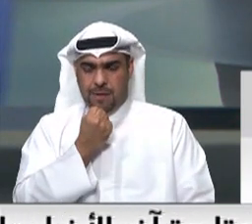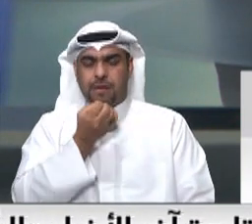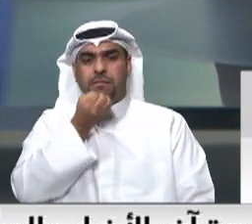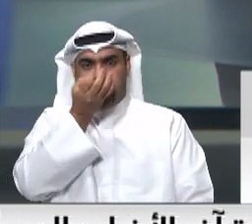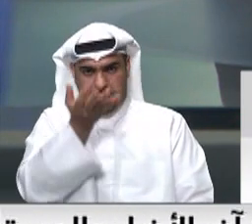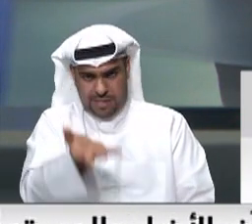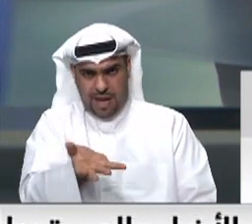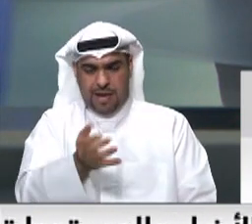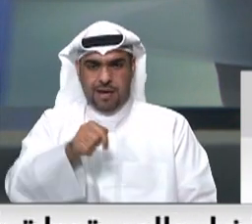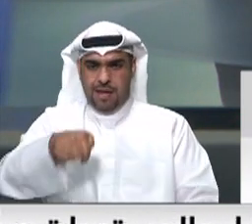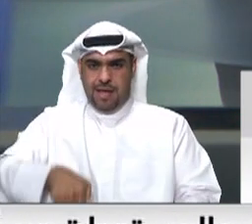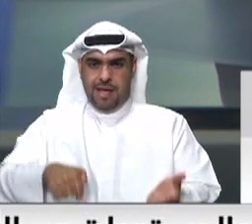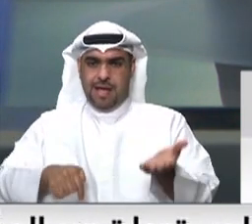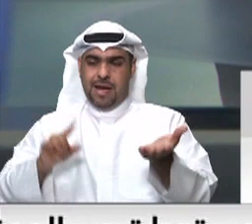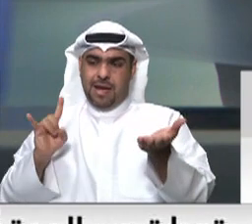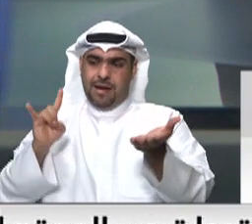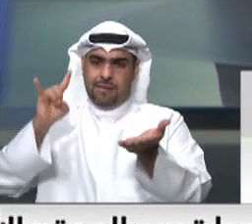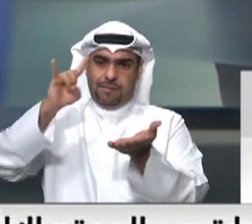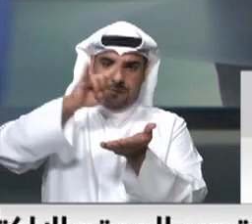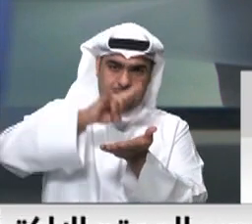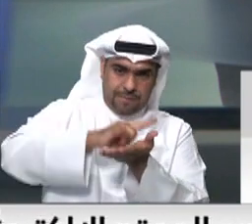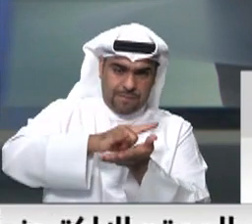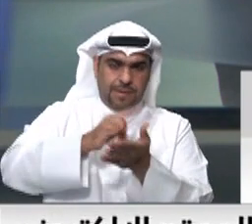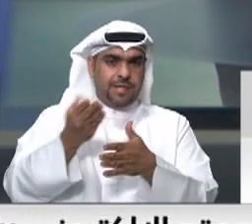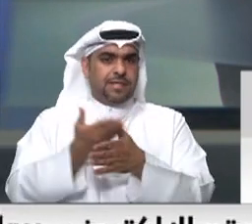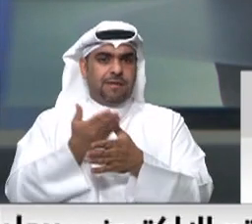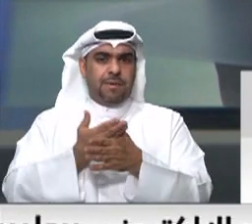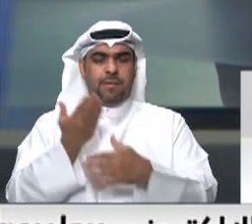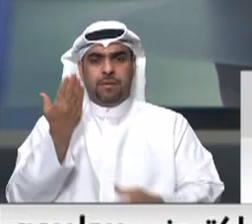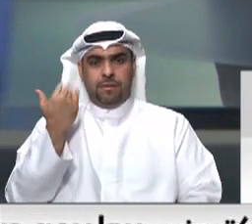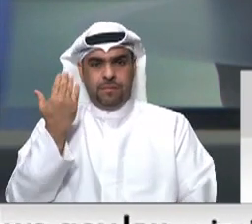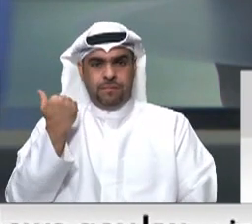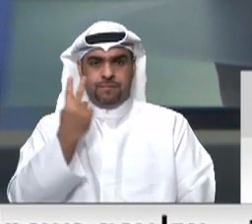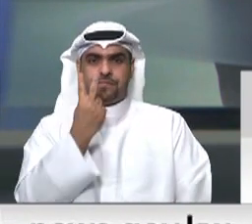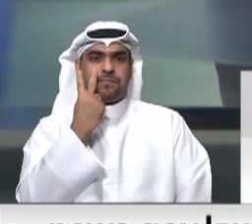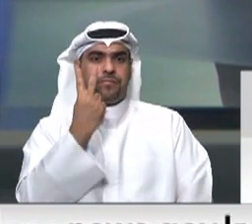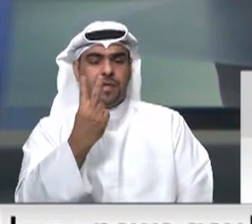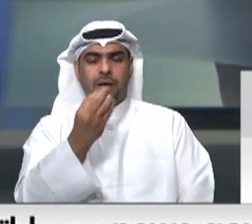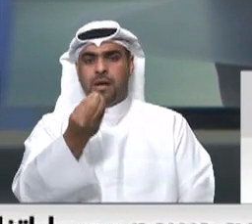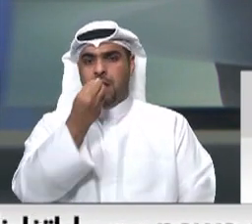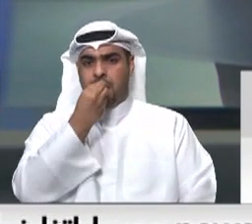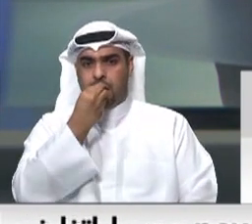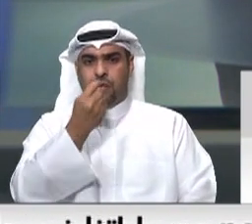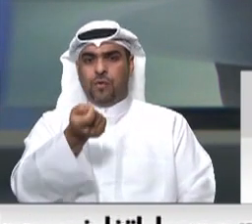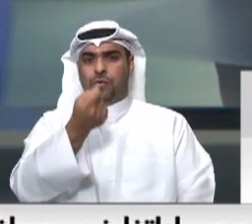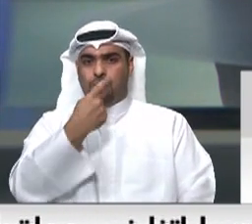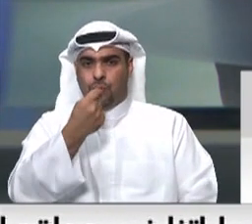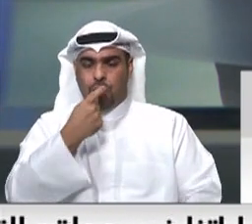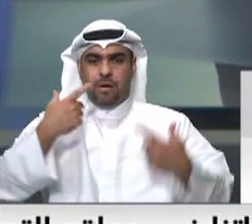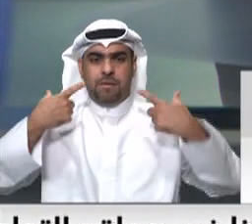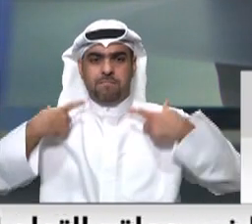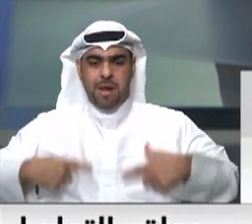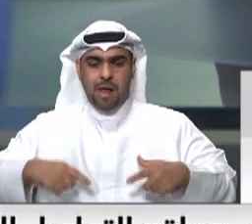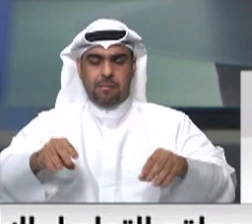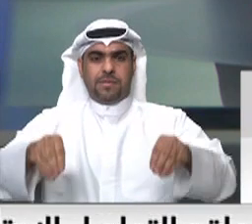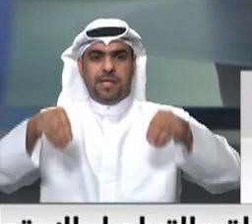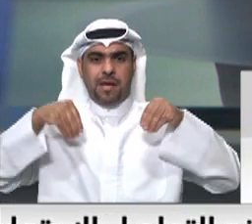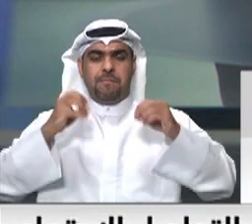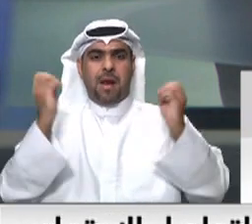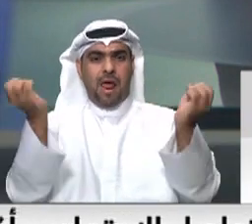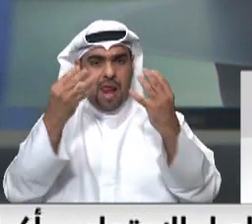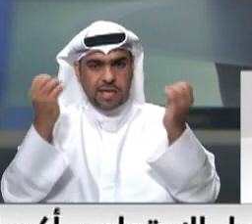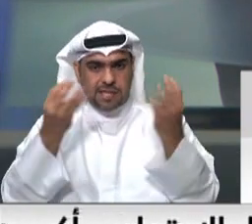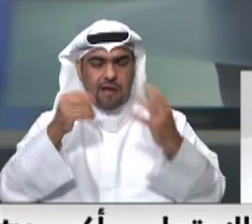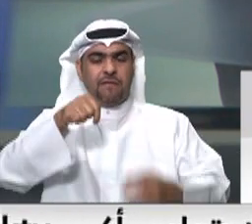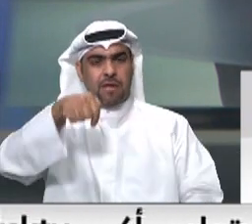الشحنة تعد استمرارا للشحنات المتعاقبة عبر الجسر الجوي الكويتي لأهالي قطاع غزة،